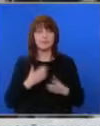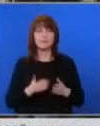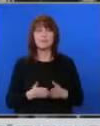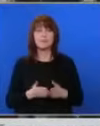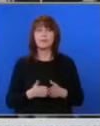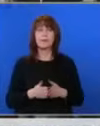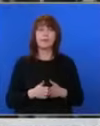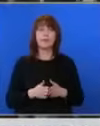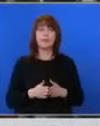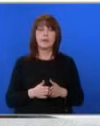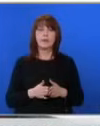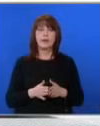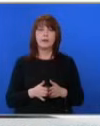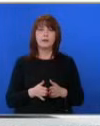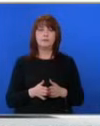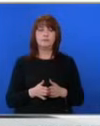студенти.